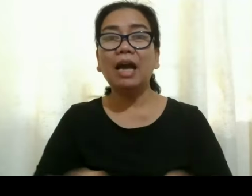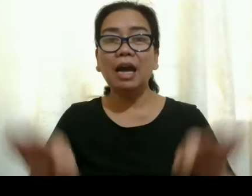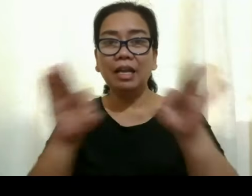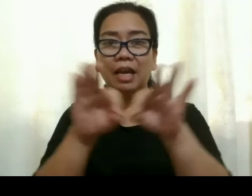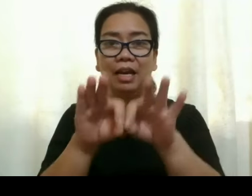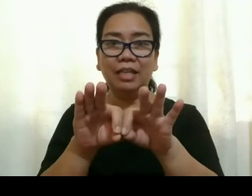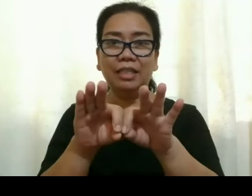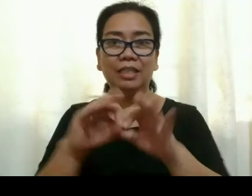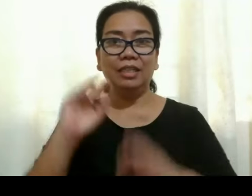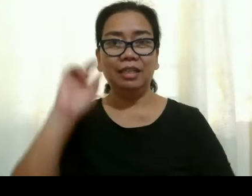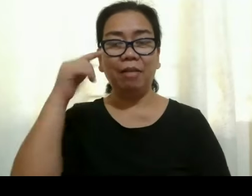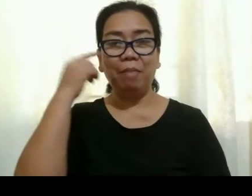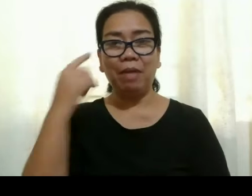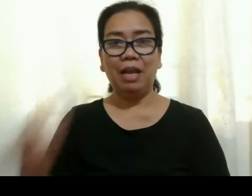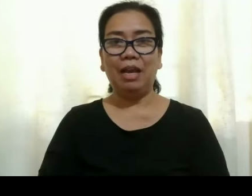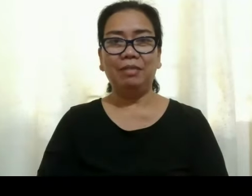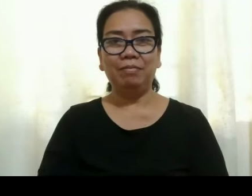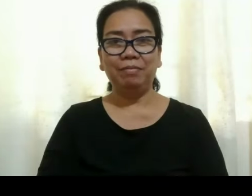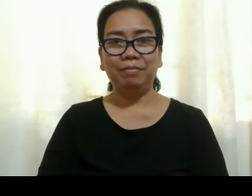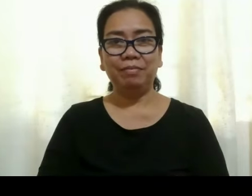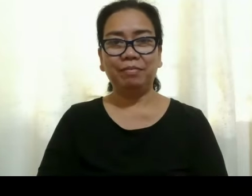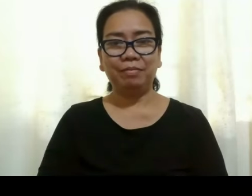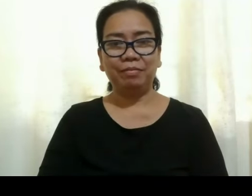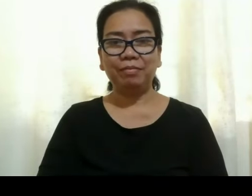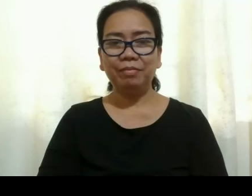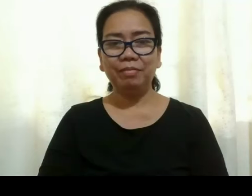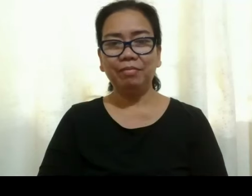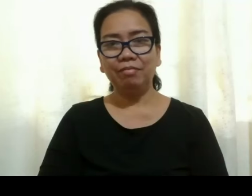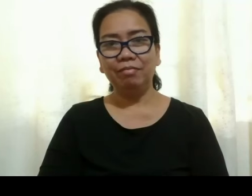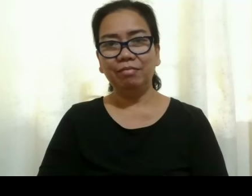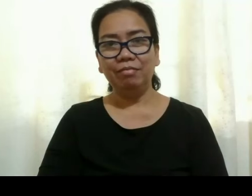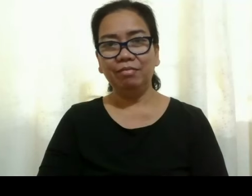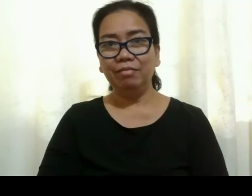at kahalagahan ng pamahalaan.